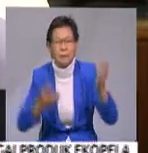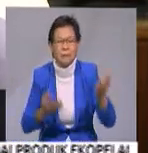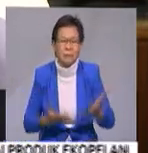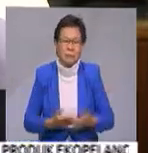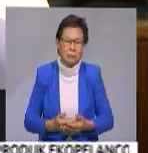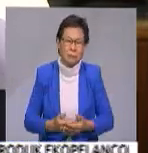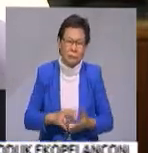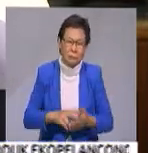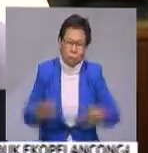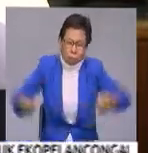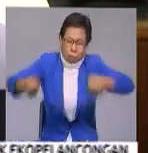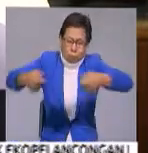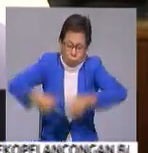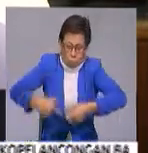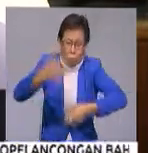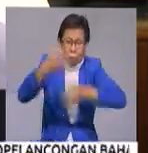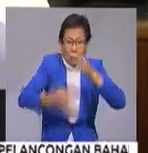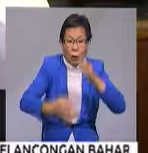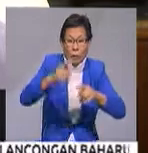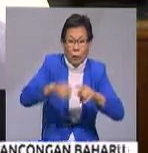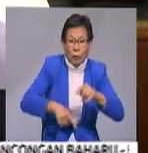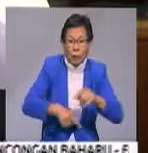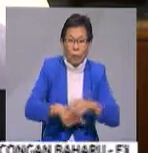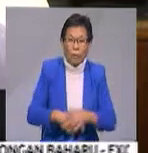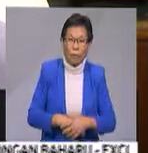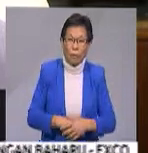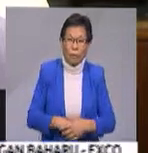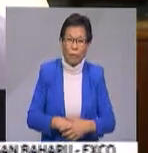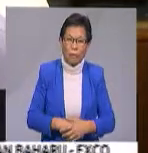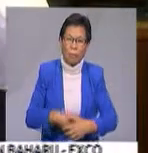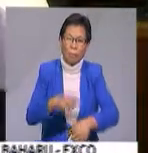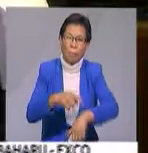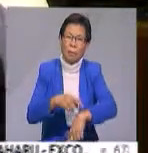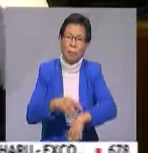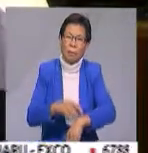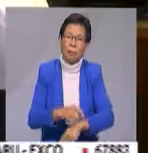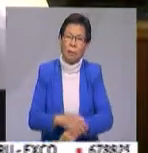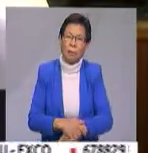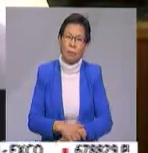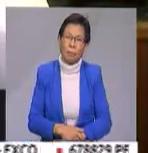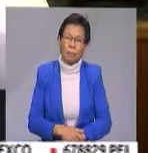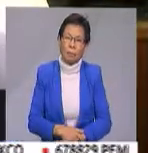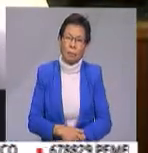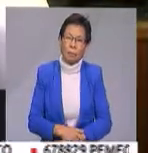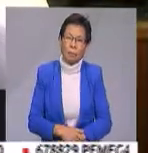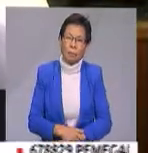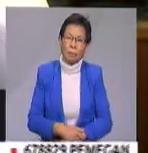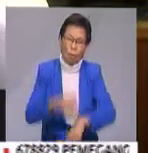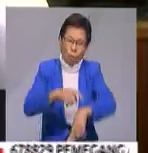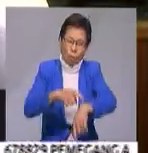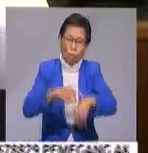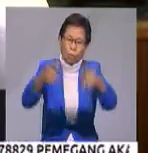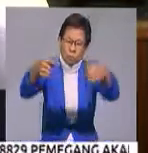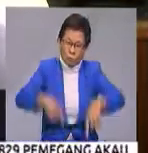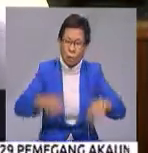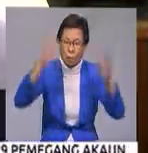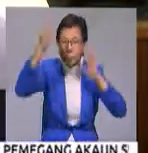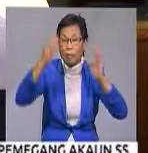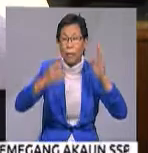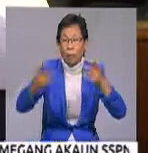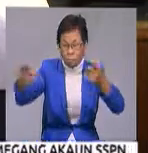Dalam arti kata, kalau mereka tak boleh menempatkan pun di waktu mana mereka ini berada di negara Malaysia, maka mereka